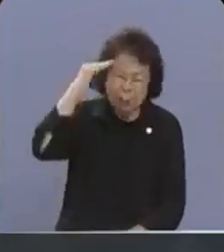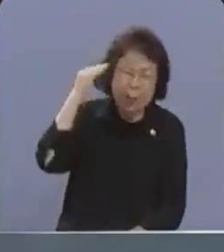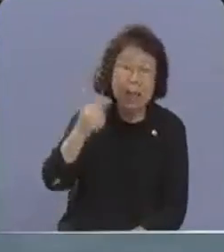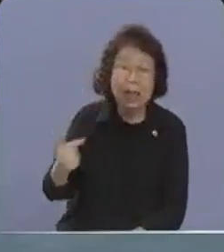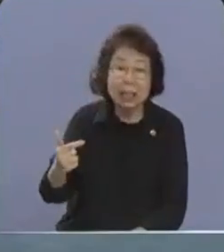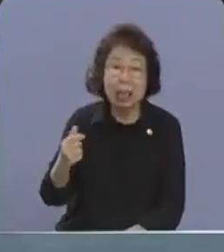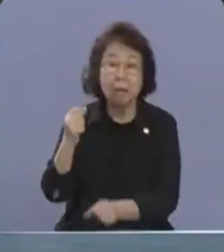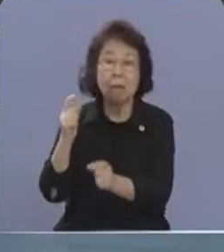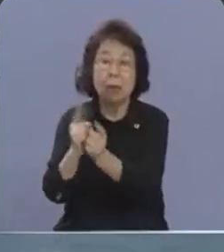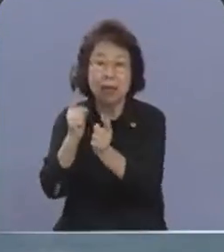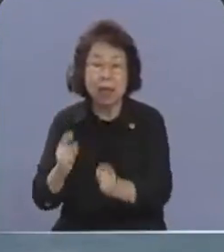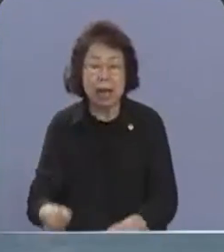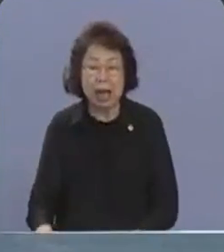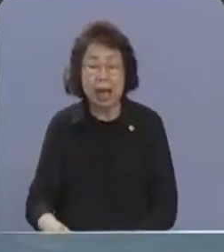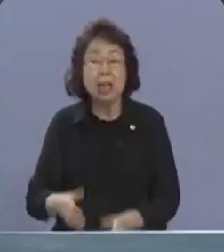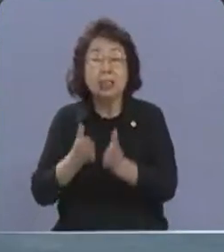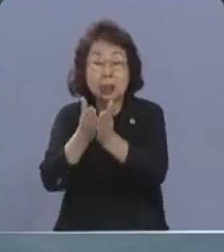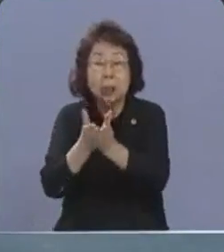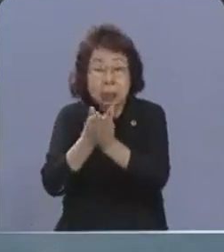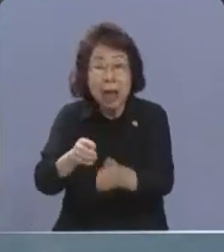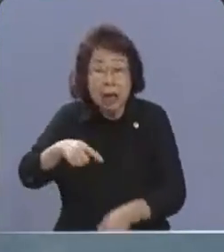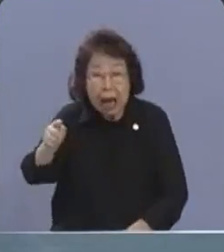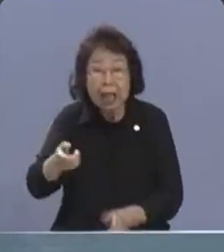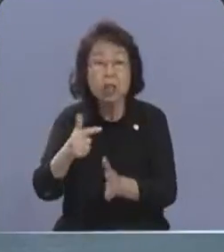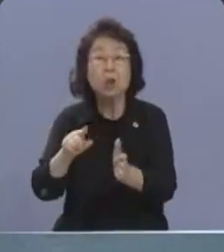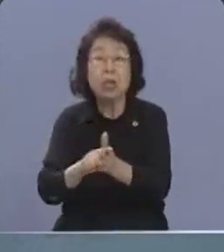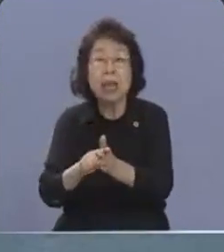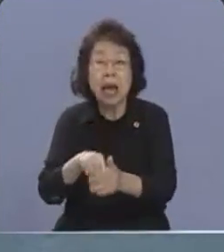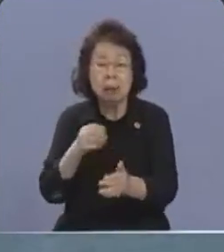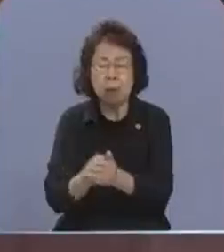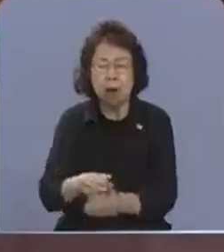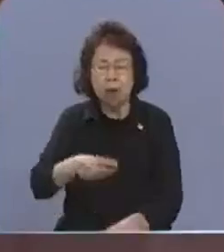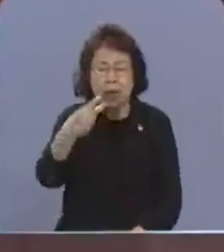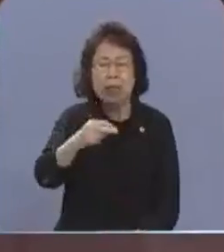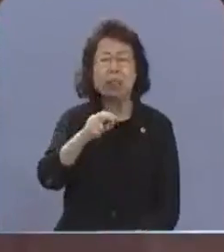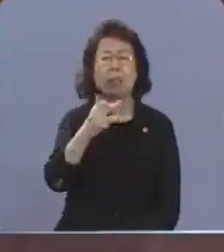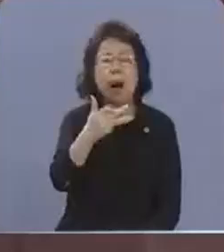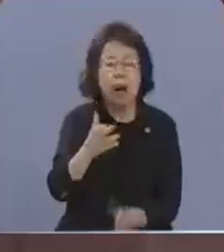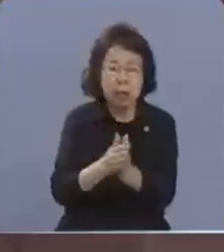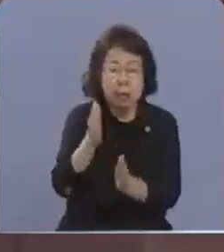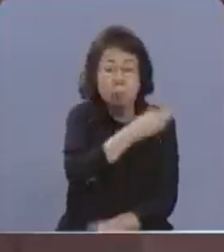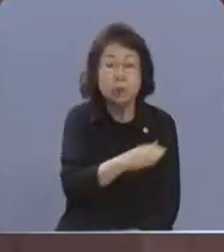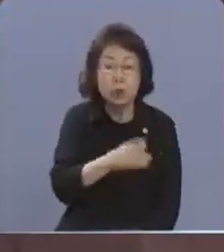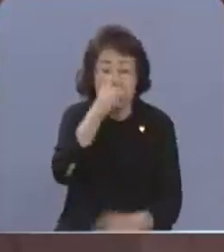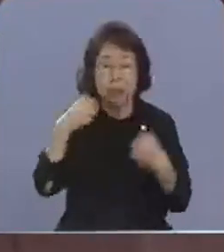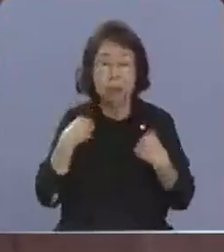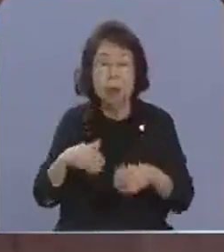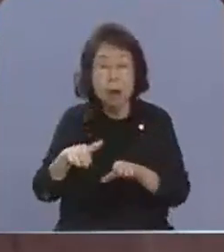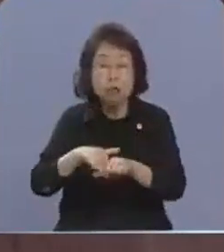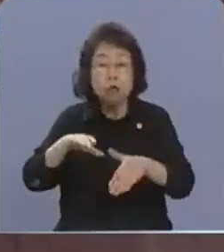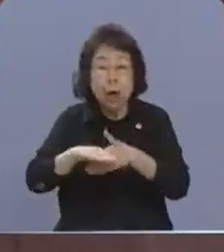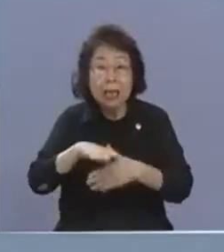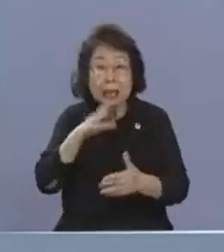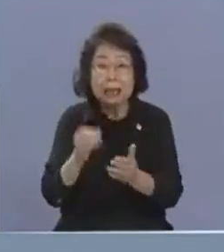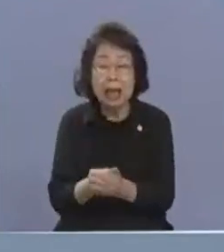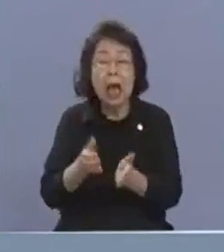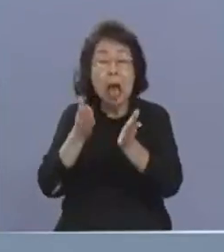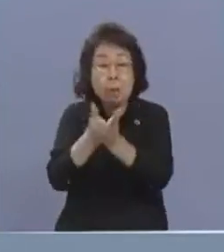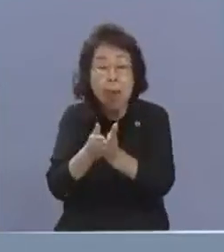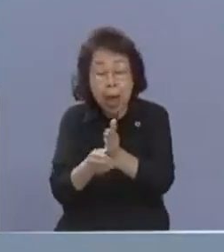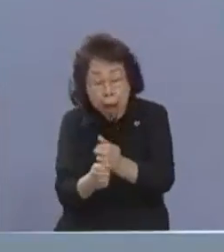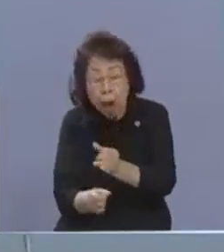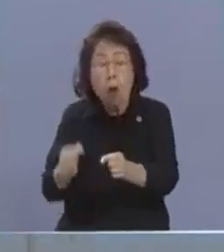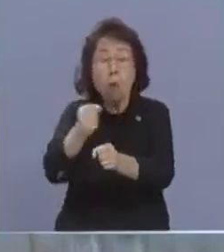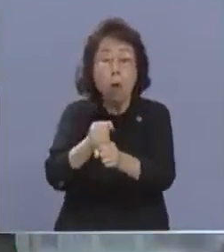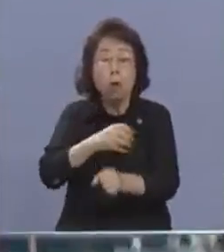만났습니다. 조선통신사 항해를 재현하려고 2018년 문화재청 국립해양문화재연구소가 배를 복원하는